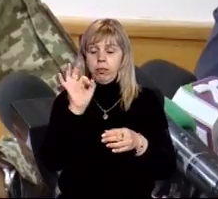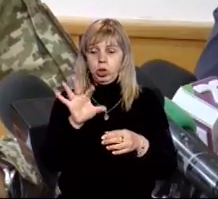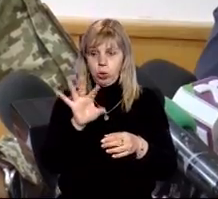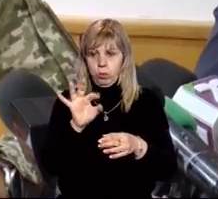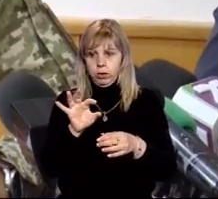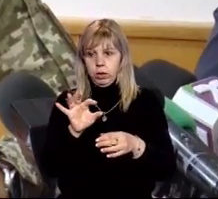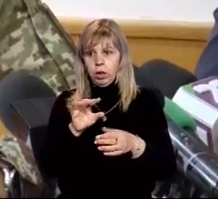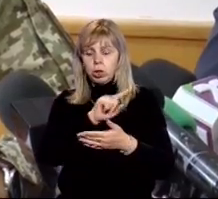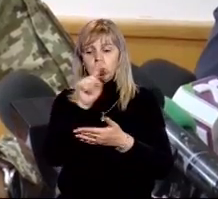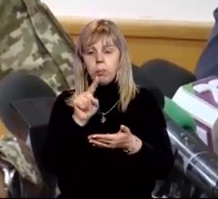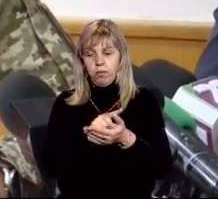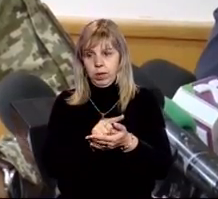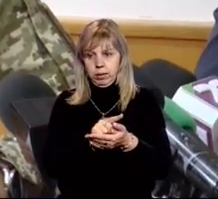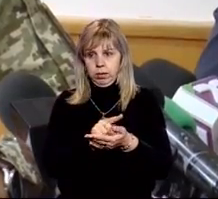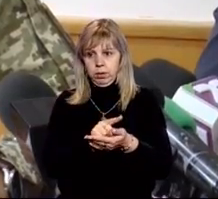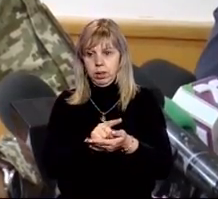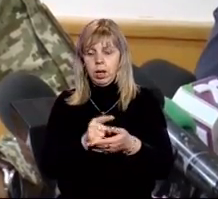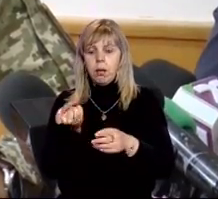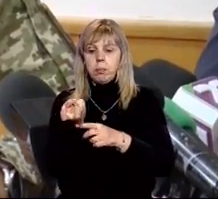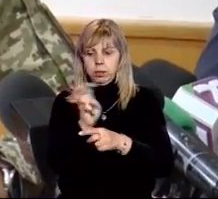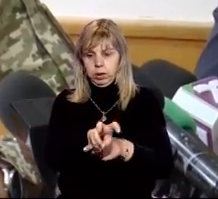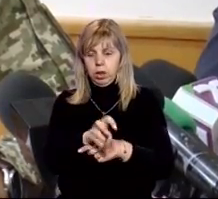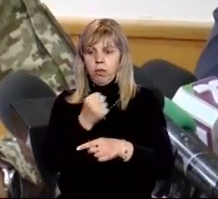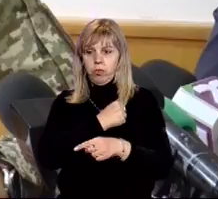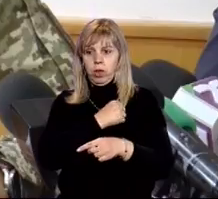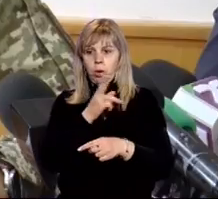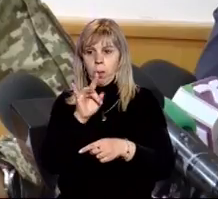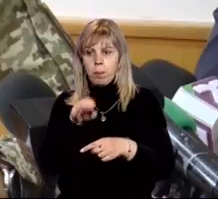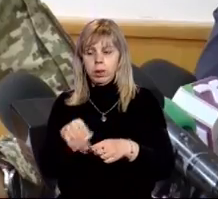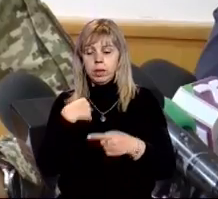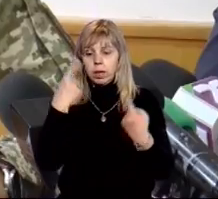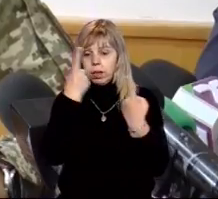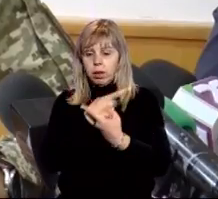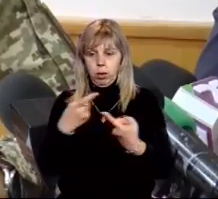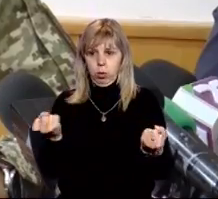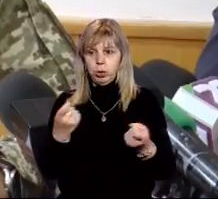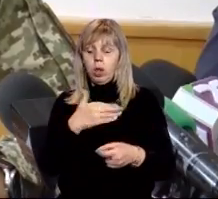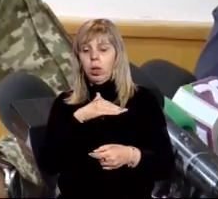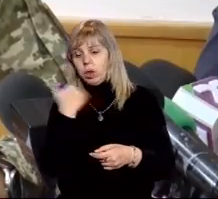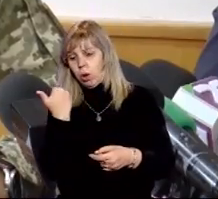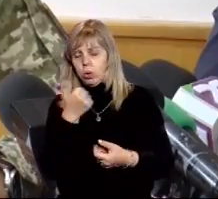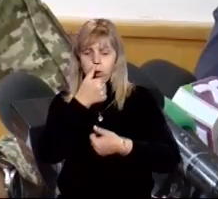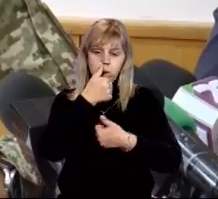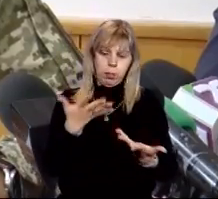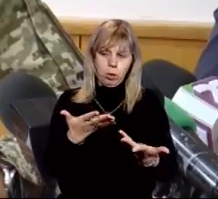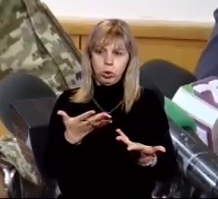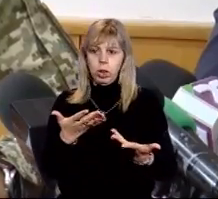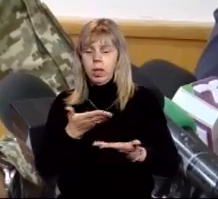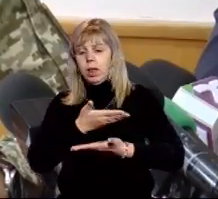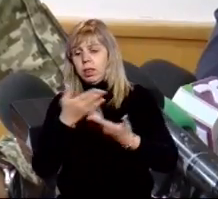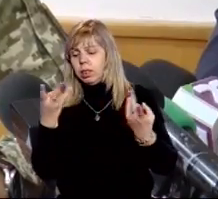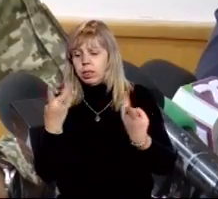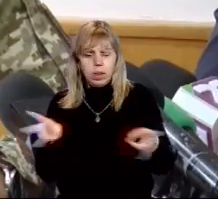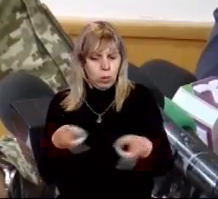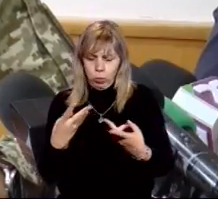з 1 жовтня, зобов'язані з'явитись у військовий комісаріат. Я наголошую, не хочуть, не можуть, не